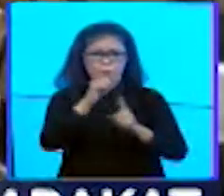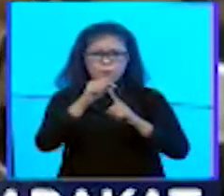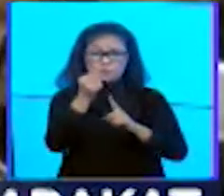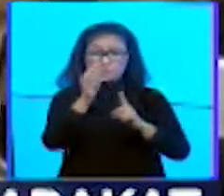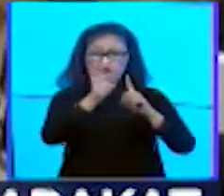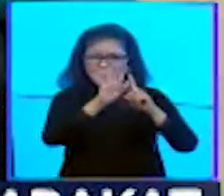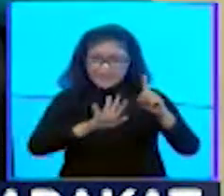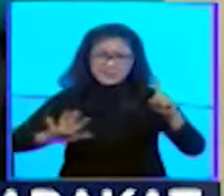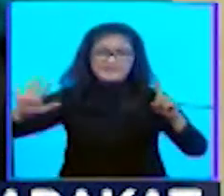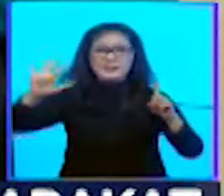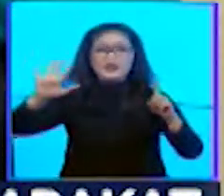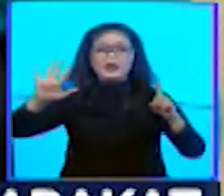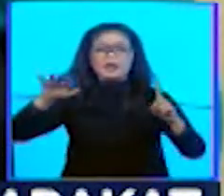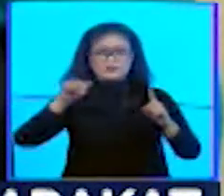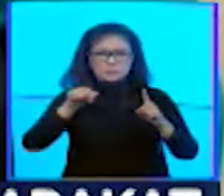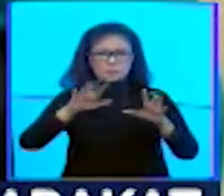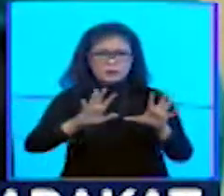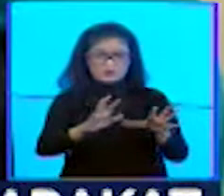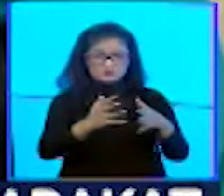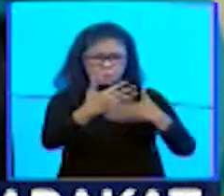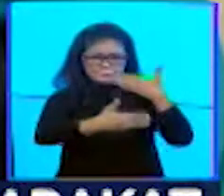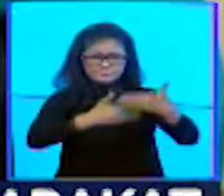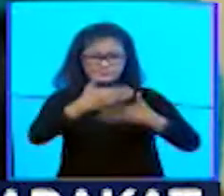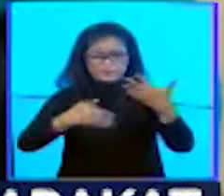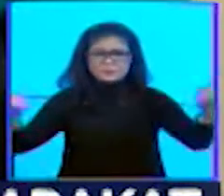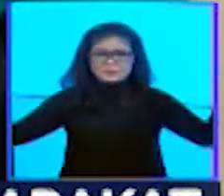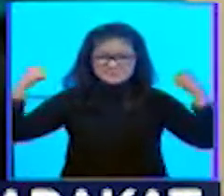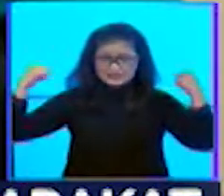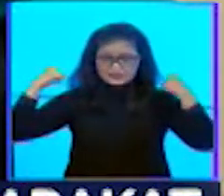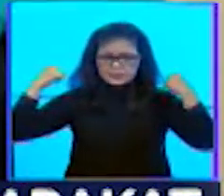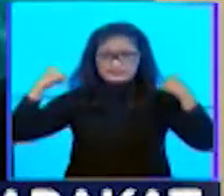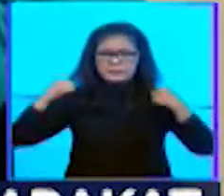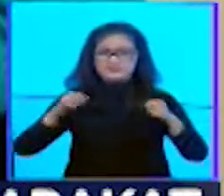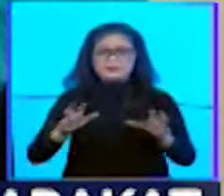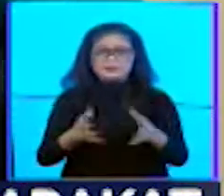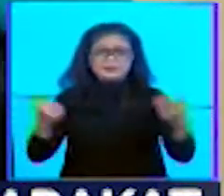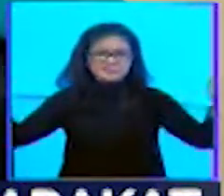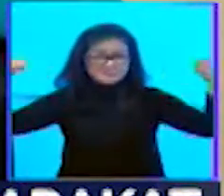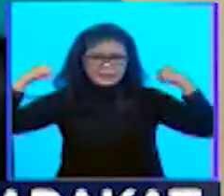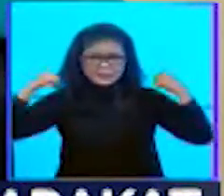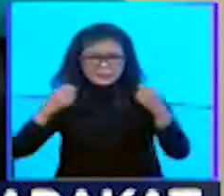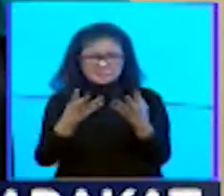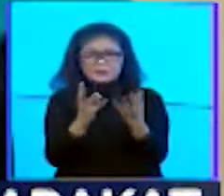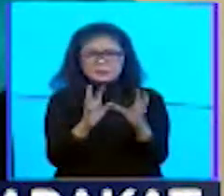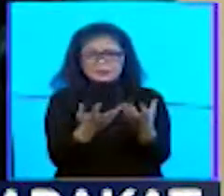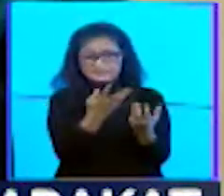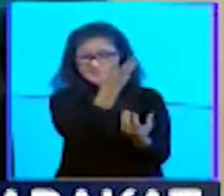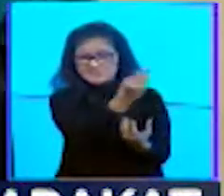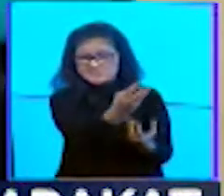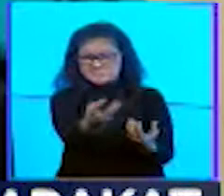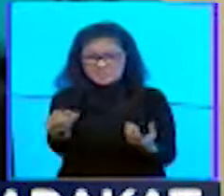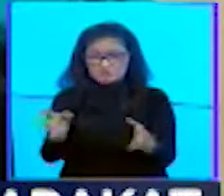sasaran peserta terdiri dari tenaga pelayanan masyarakat mulai dari tenaga medis hingga perangkat desa atau kelurahan dengan jumlah sebanyak